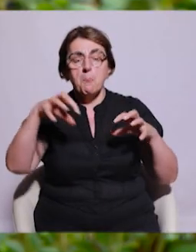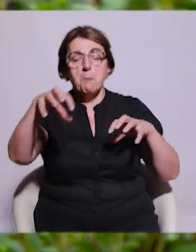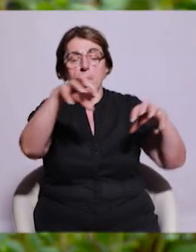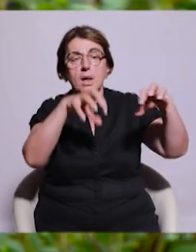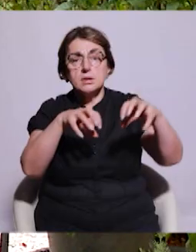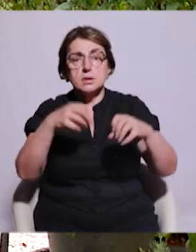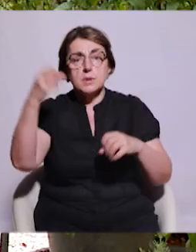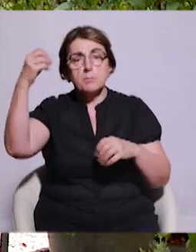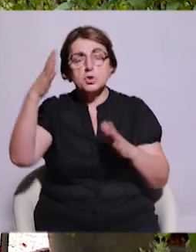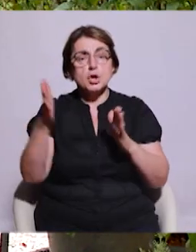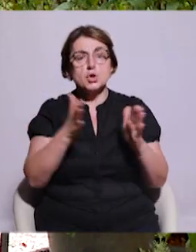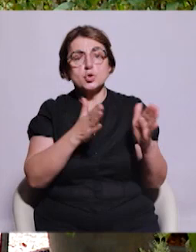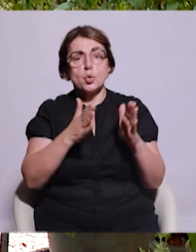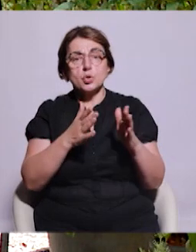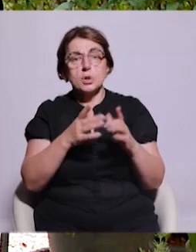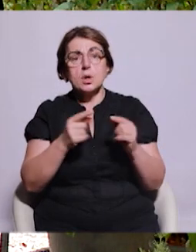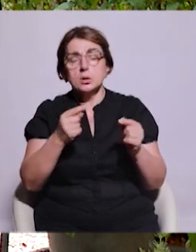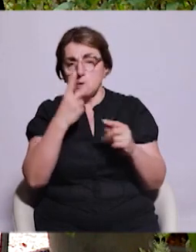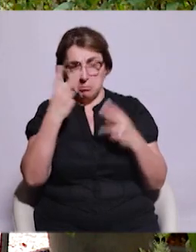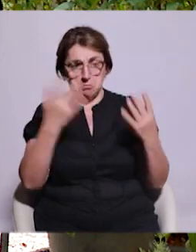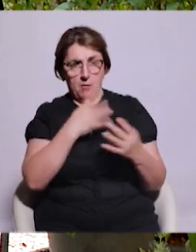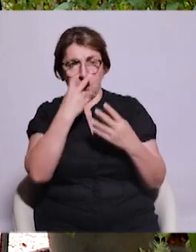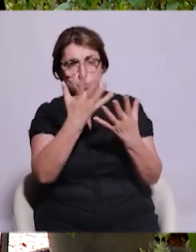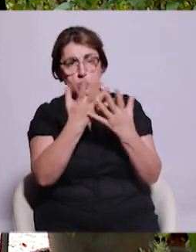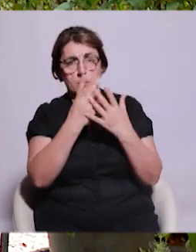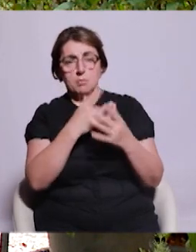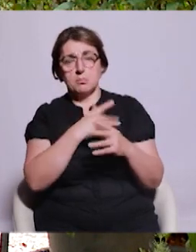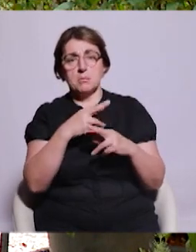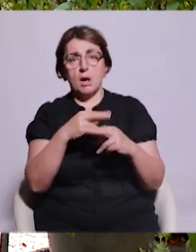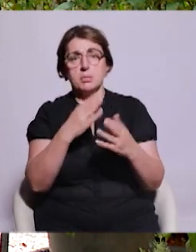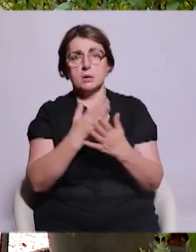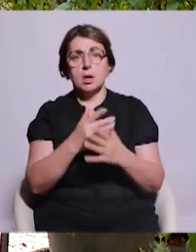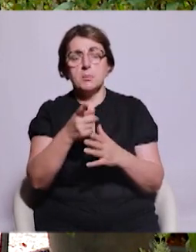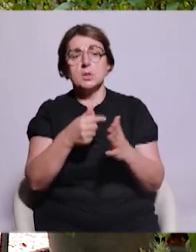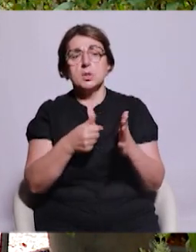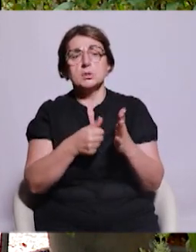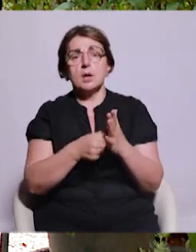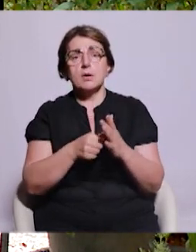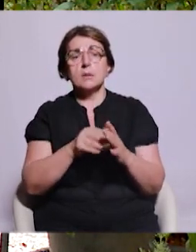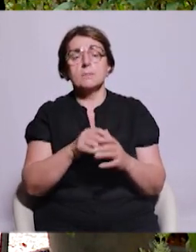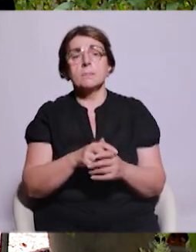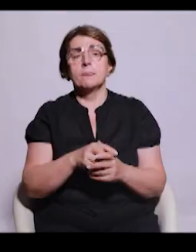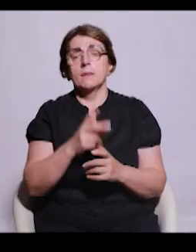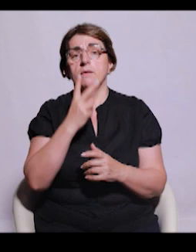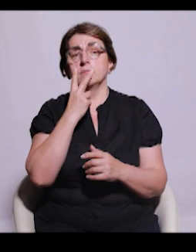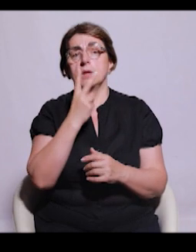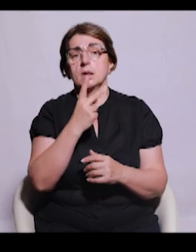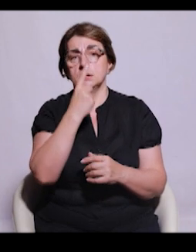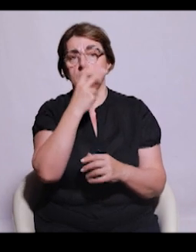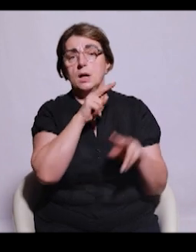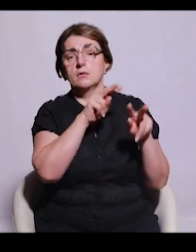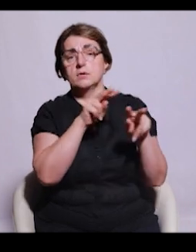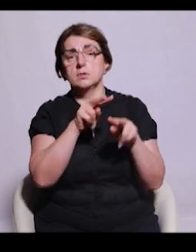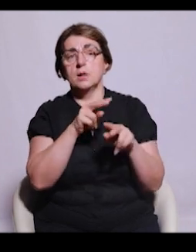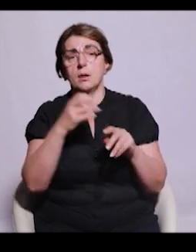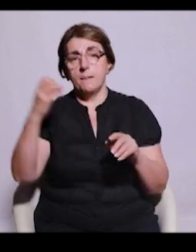და მზეს შორის. როგორც ფოტოზე ხედავთ, ისინი თითქოს გვანან ხო ერთმანეთს. ამაში დაგვეხმარება შემდეგი სურათი.